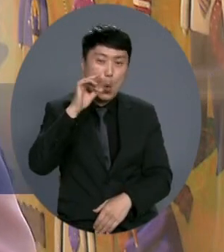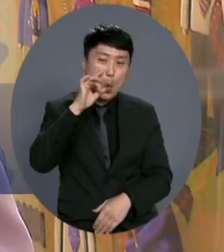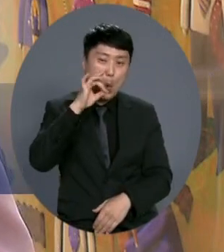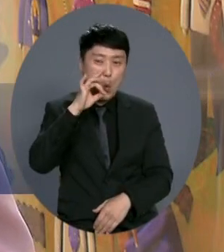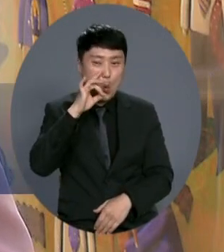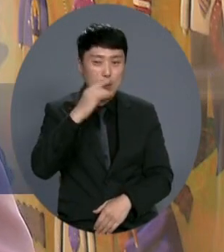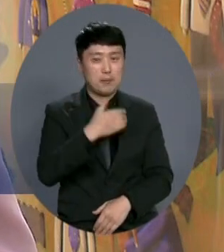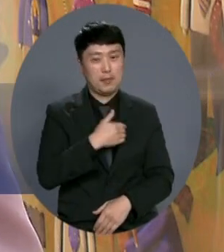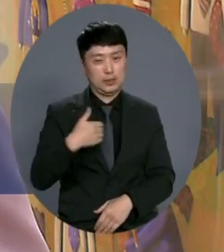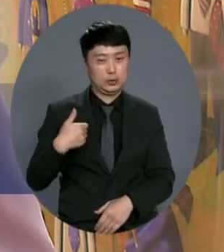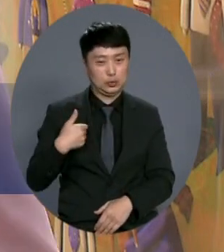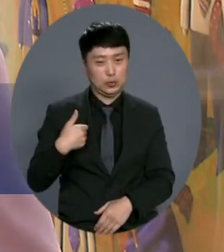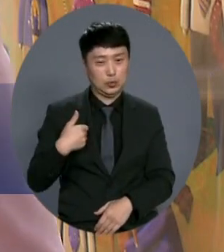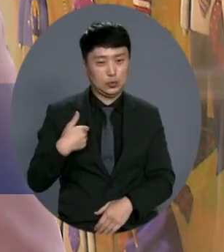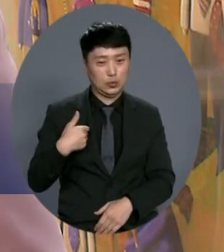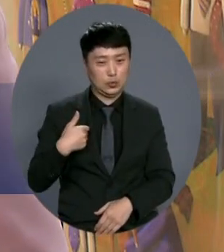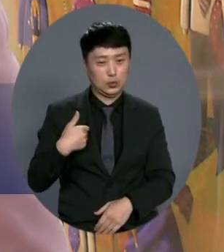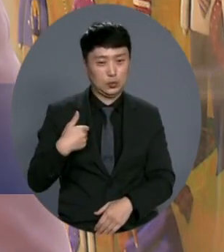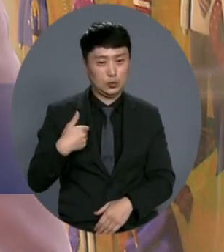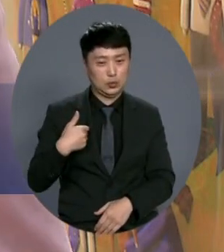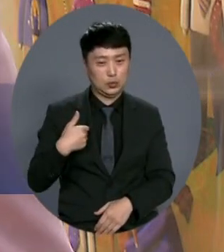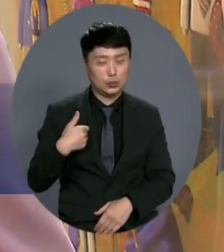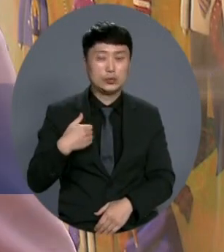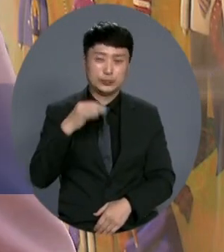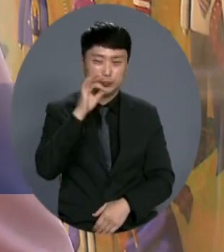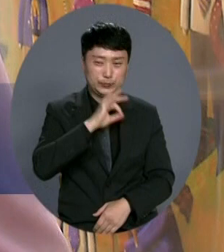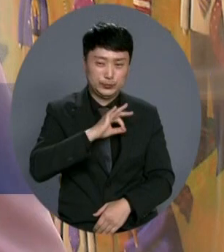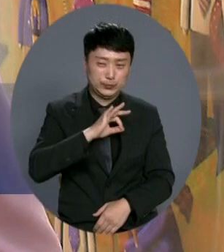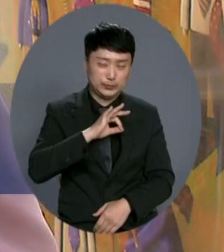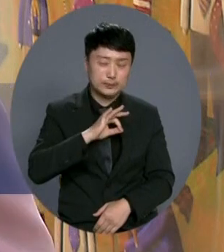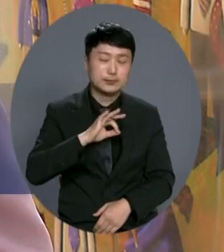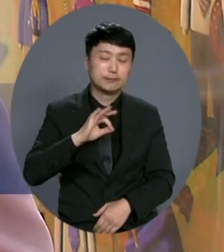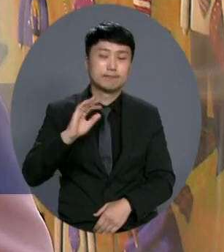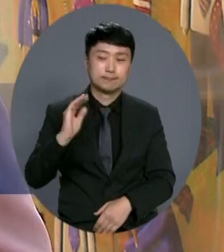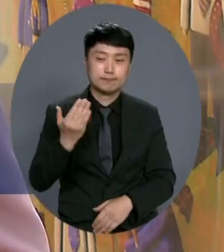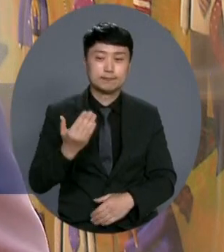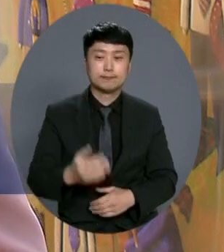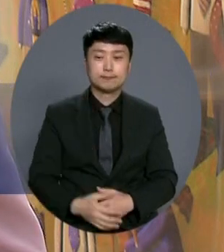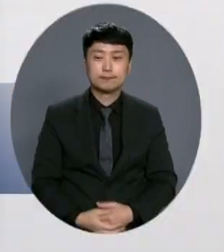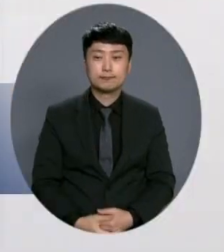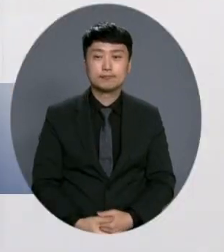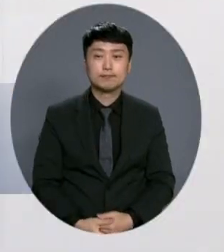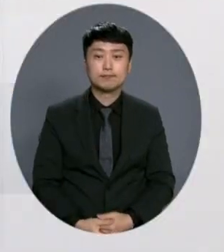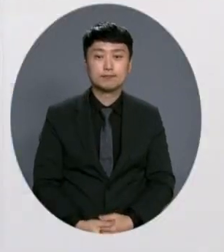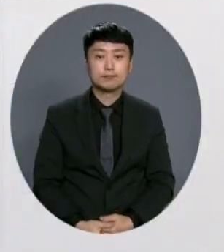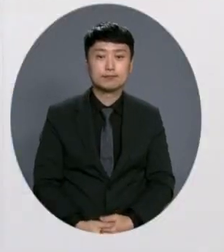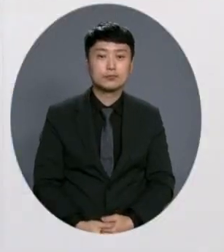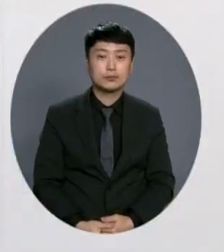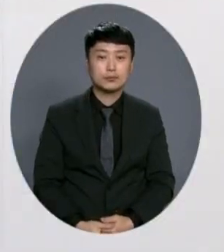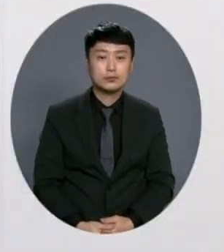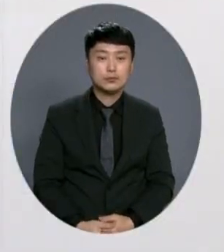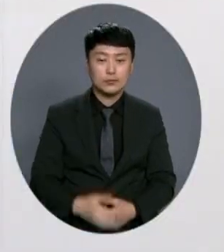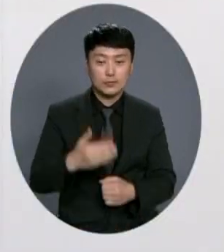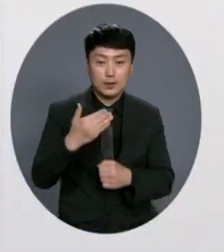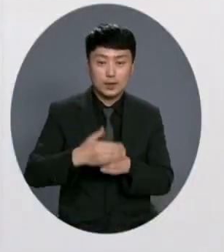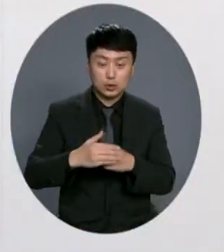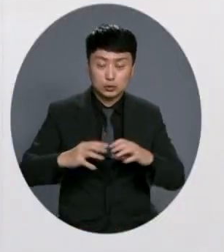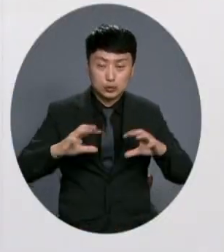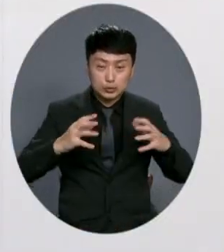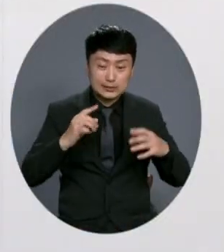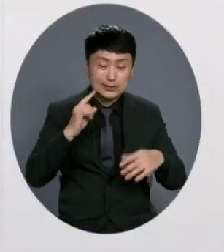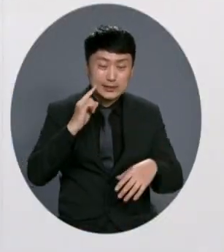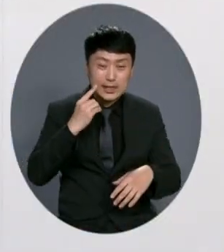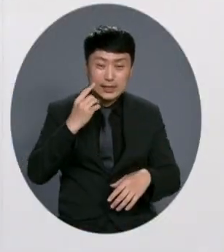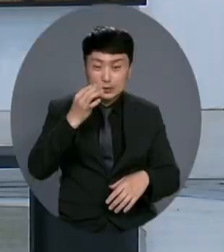호기심도 충족할 수 있는 그런 아주 유익한 시간이 될 것입니다. 대구 국제 아트페어